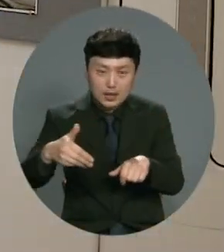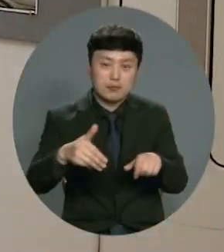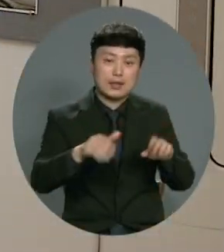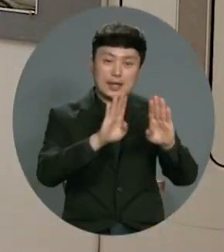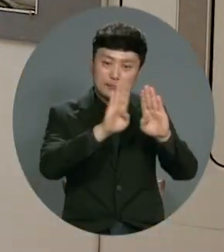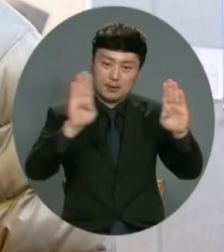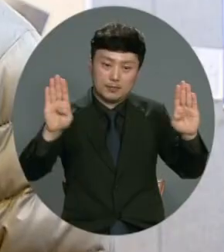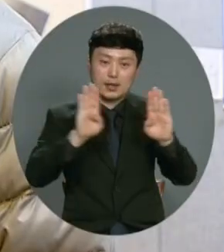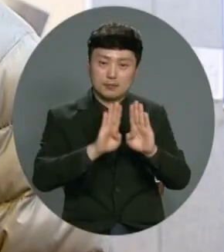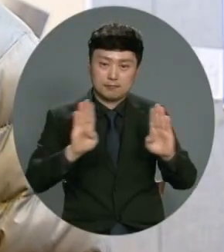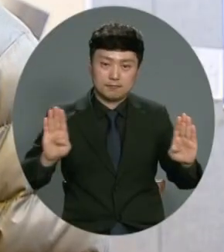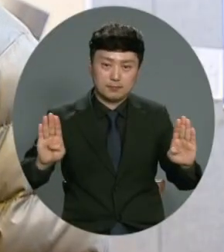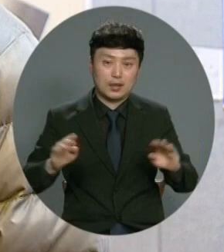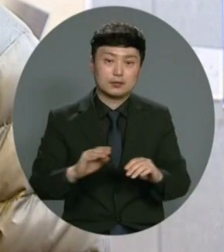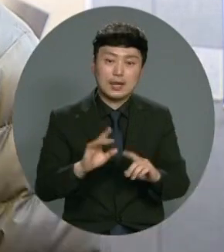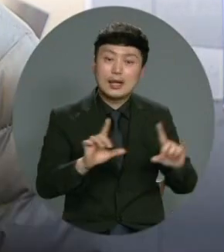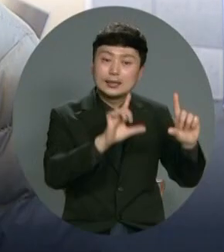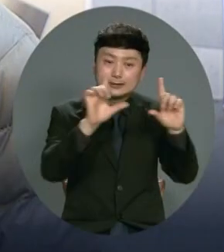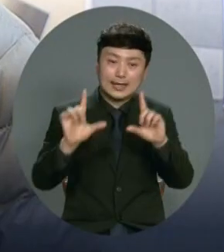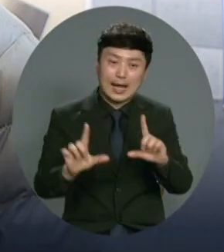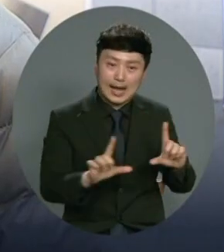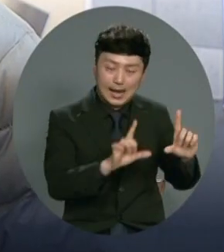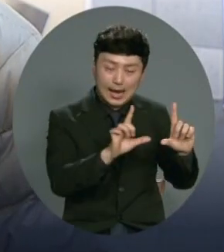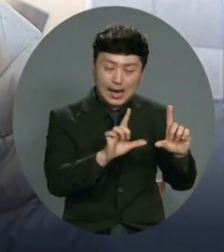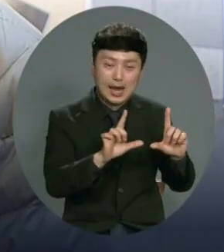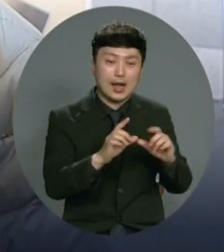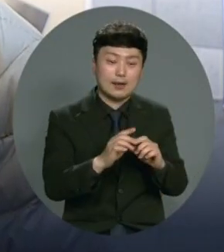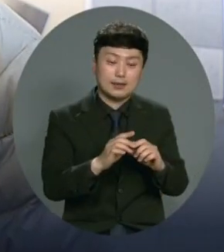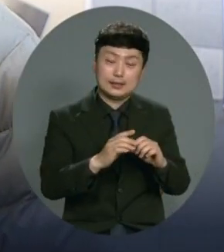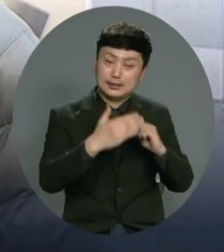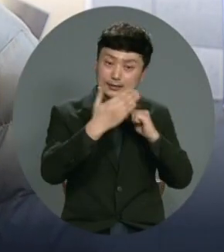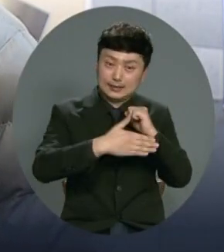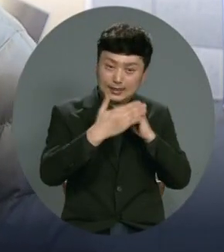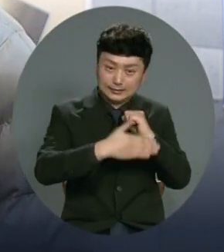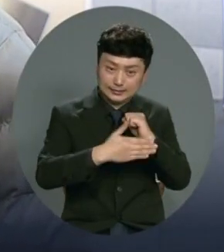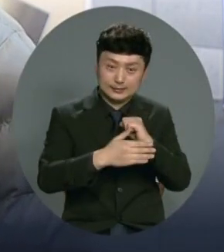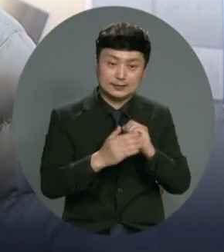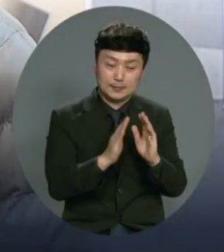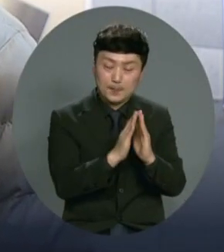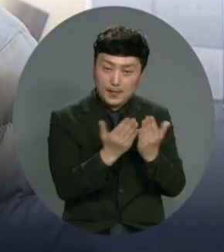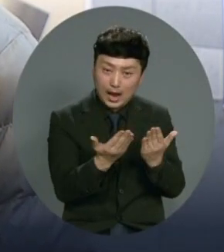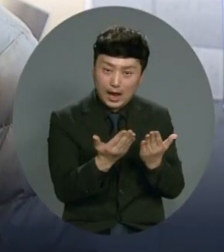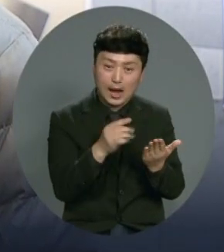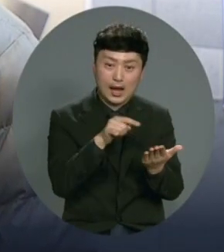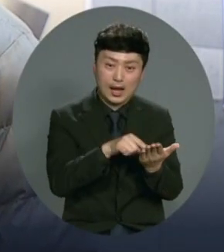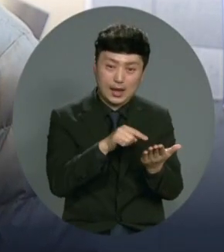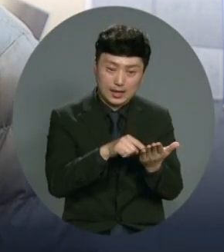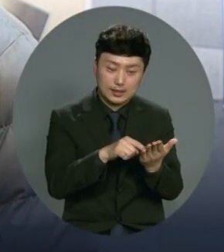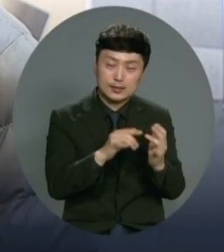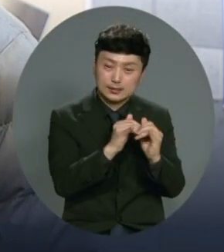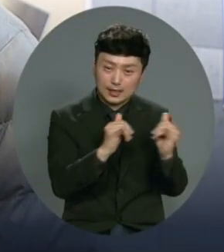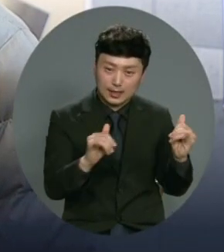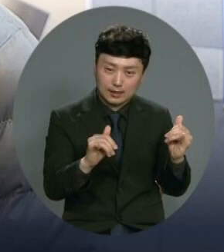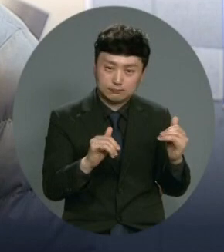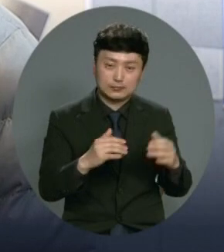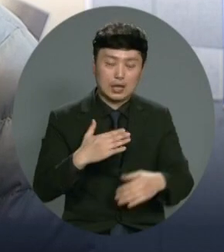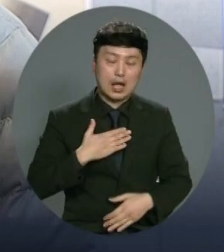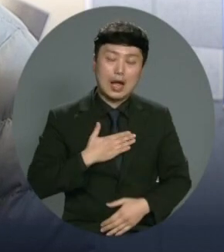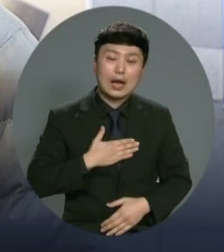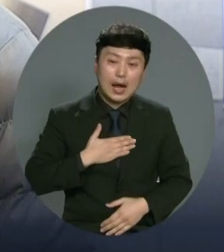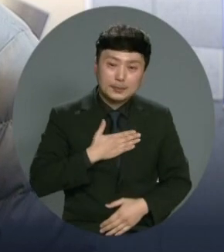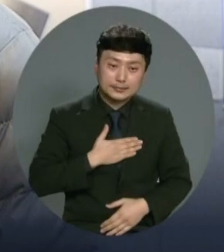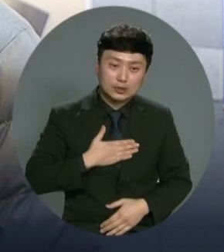주목됩니다 일상적인 것을 담는 사진 사진첩을 만든 사람의